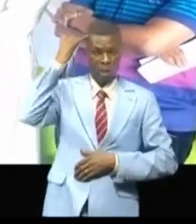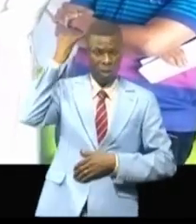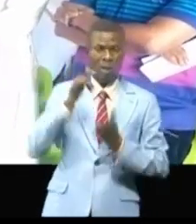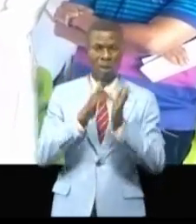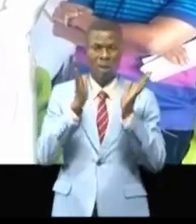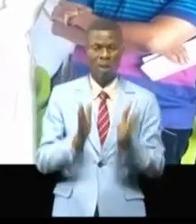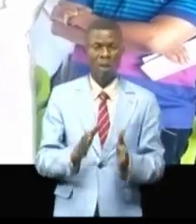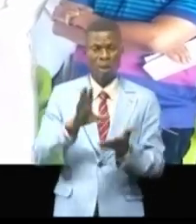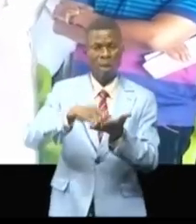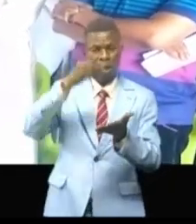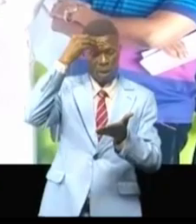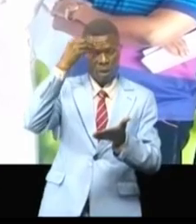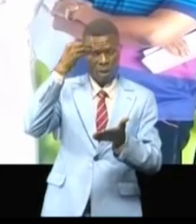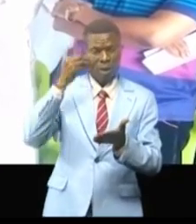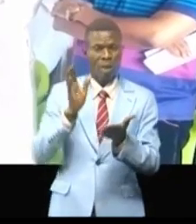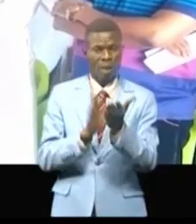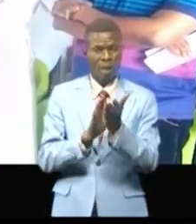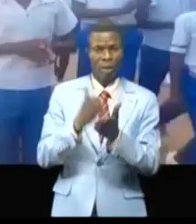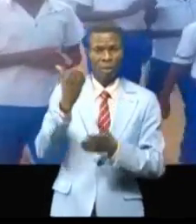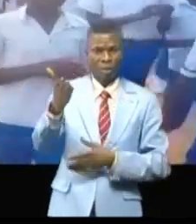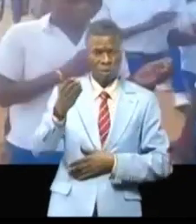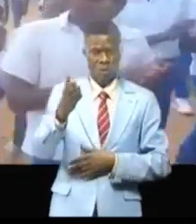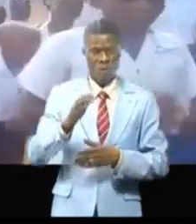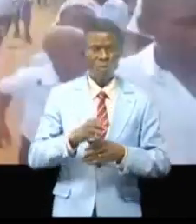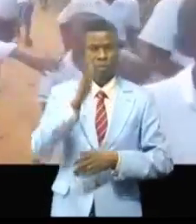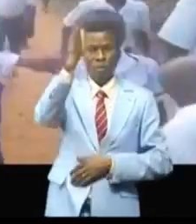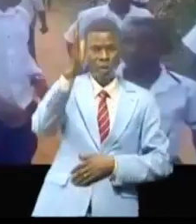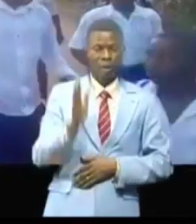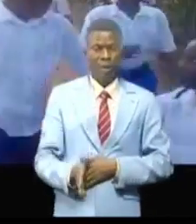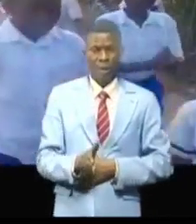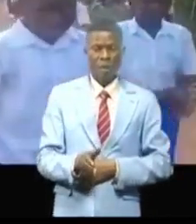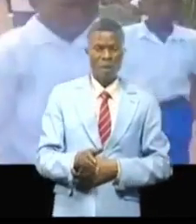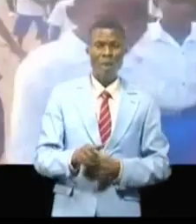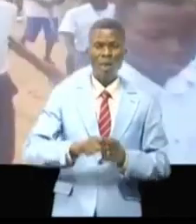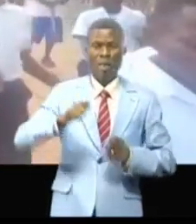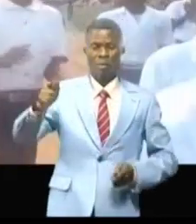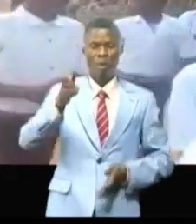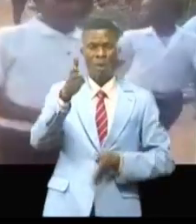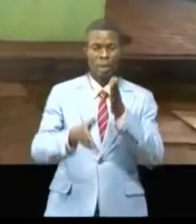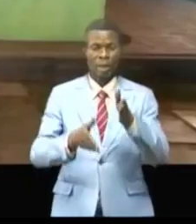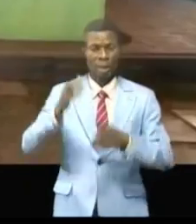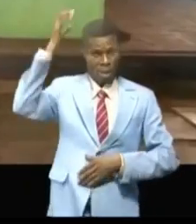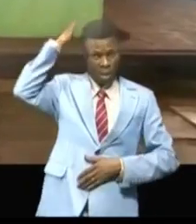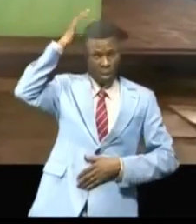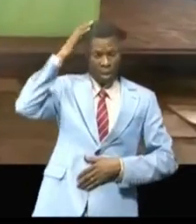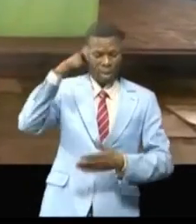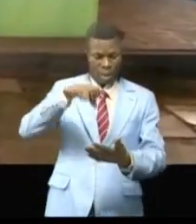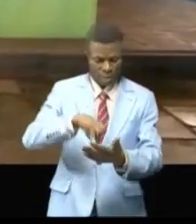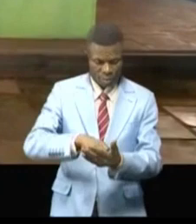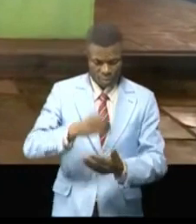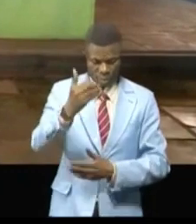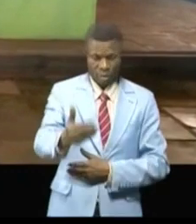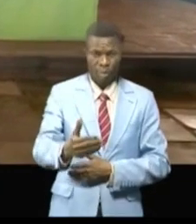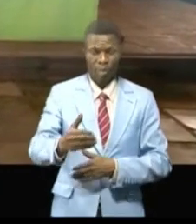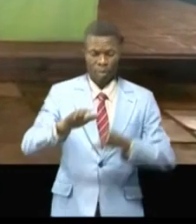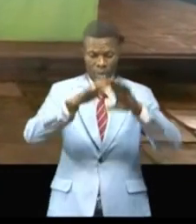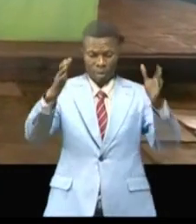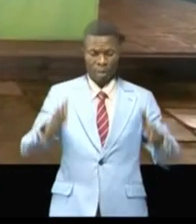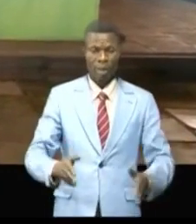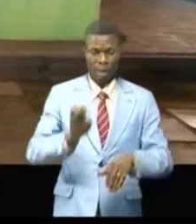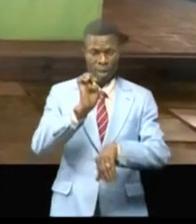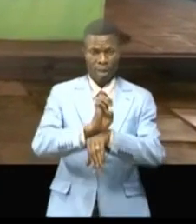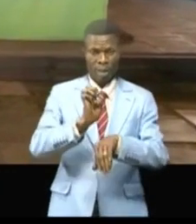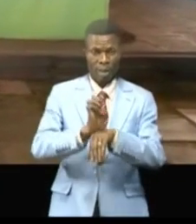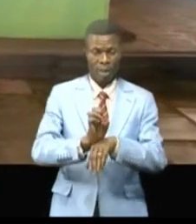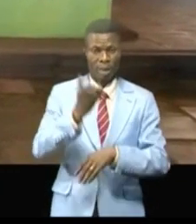et élèves de la place. Après 500 mètres de marche, l'homme de Dieu s'est agenouillé devant l'autel dans la chapelle du